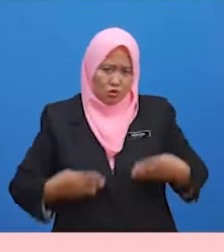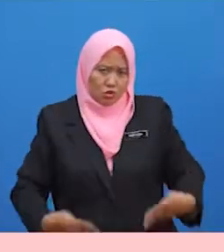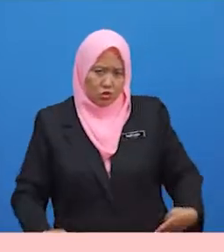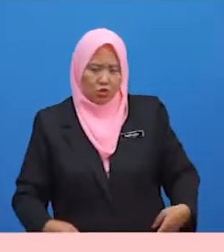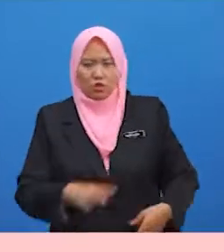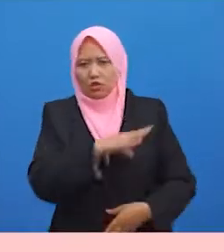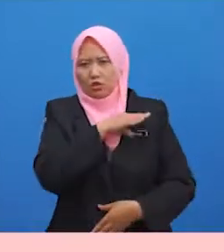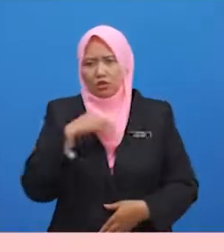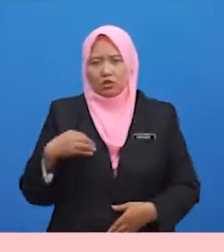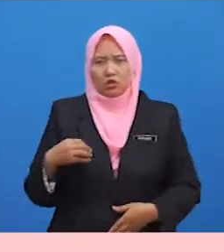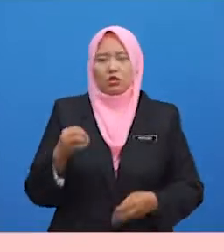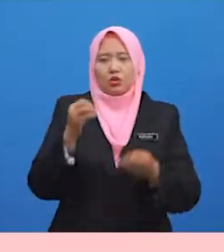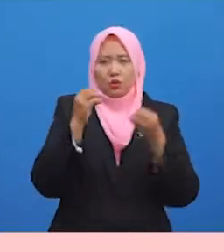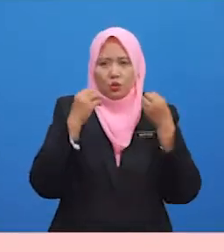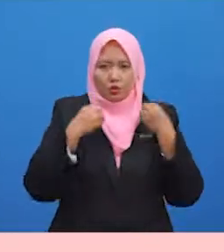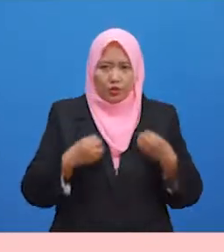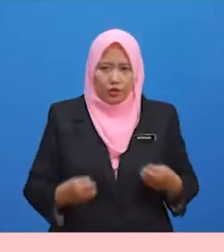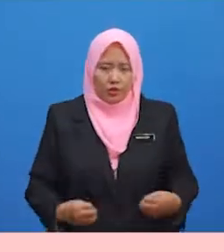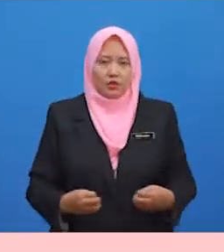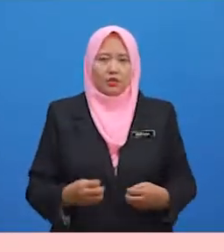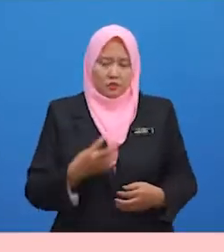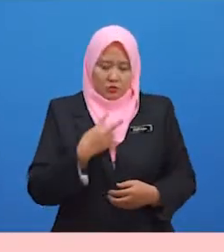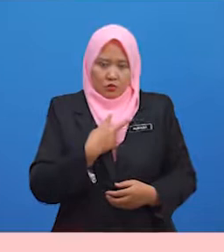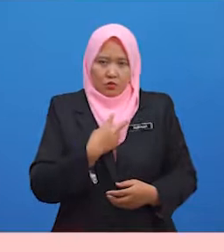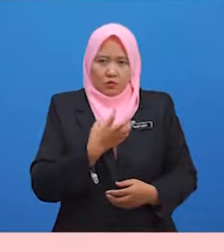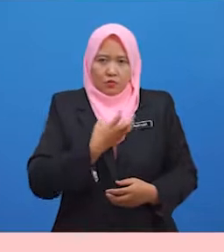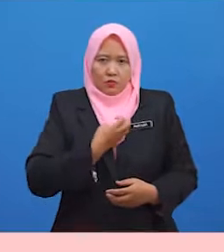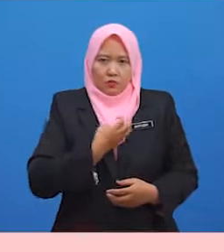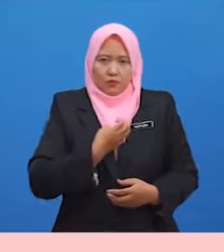mencukupi yang boleh menyebabkan atlet tidak sedarkan diri.